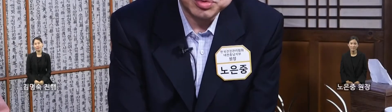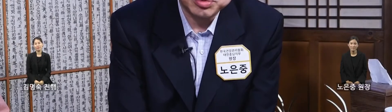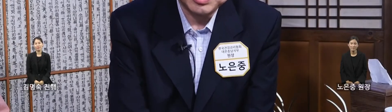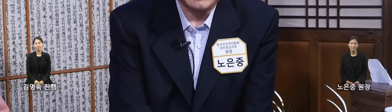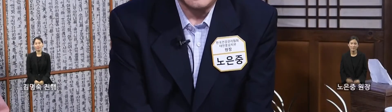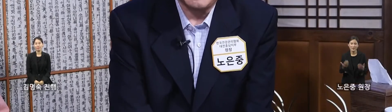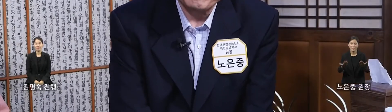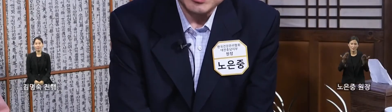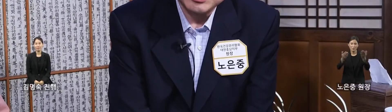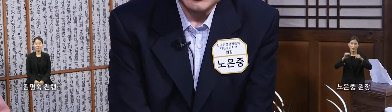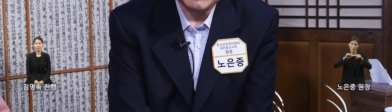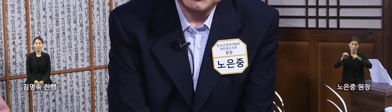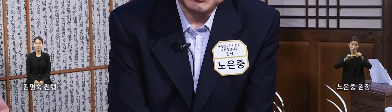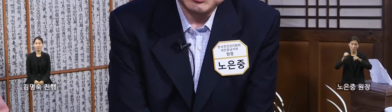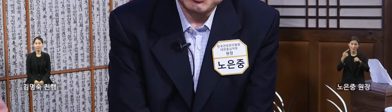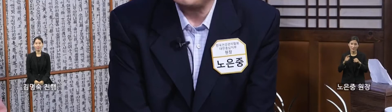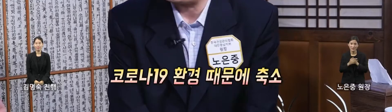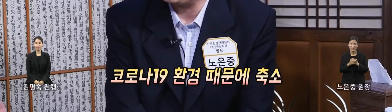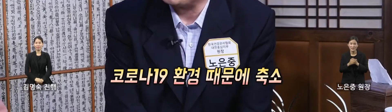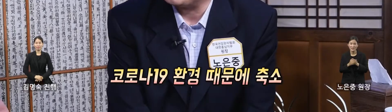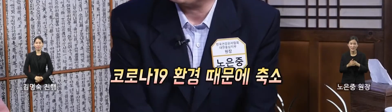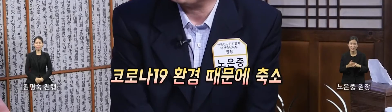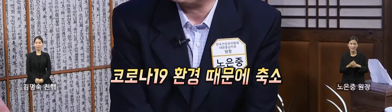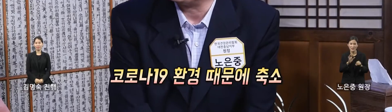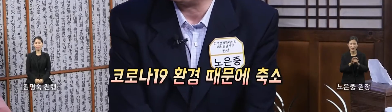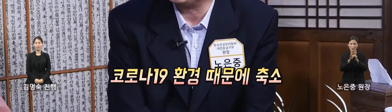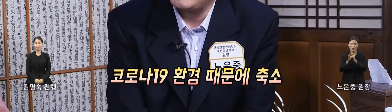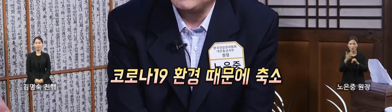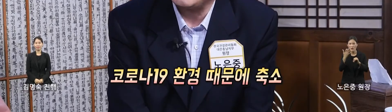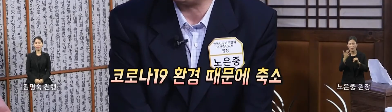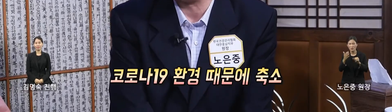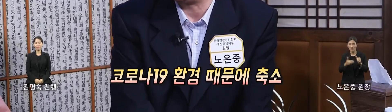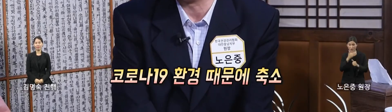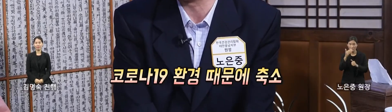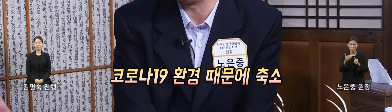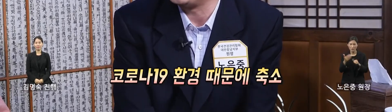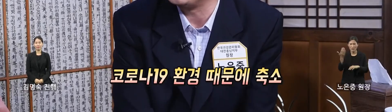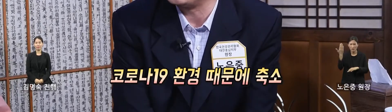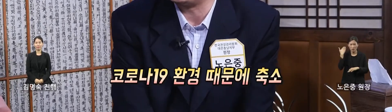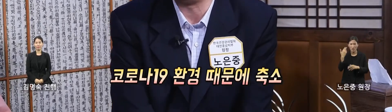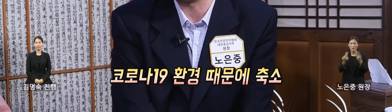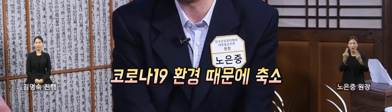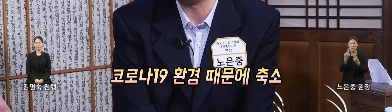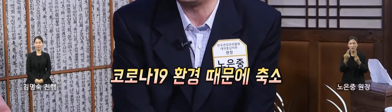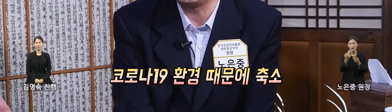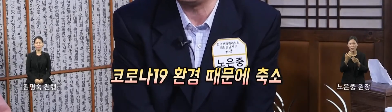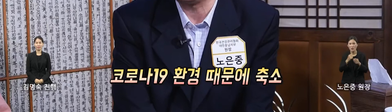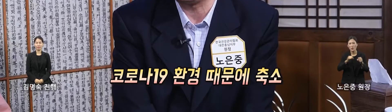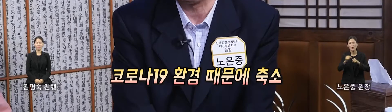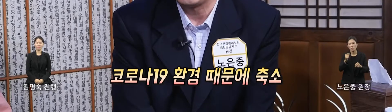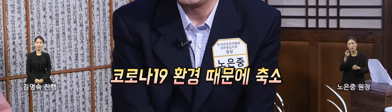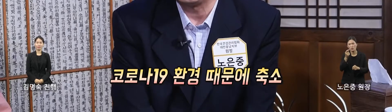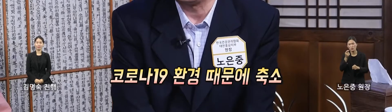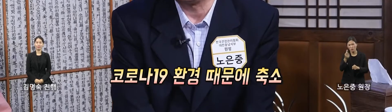봉사 활동은 이제 그 코로나 환경이 돼가지고 저희가 예전에 비해서 많이 축소가 되었어요. 예전에는